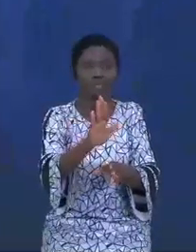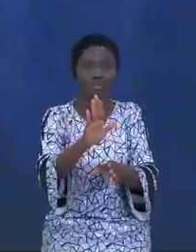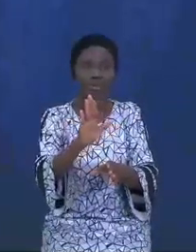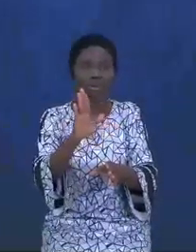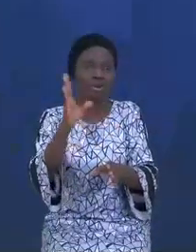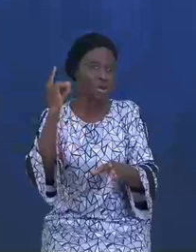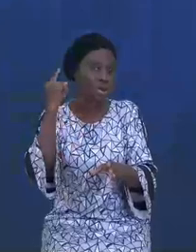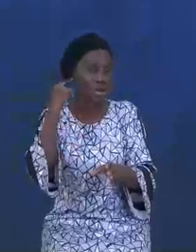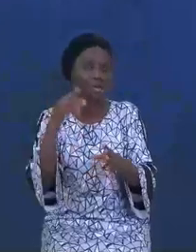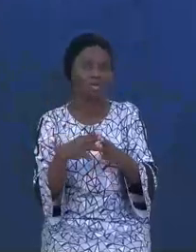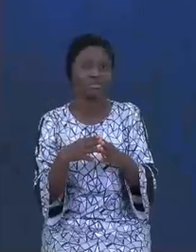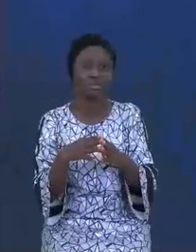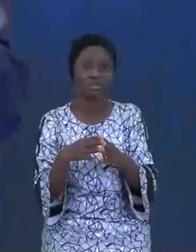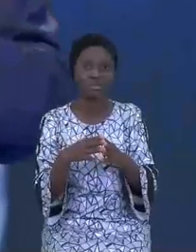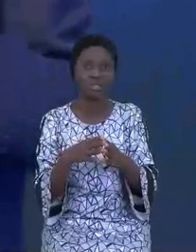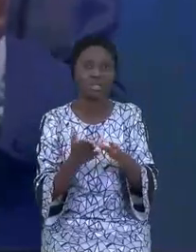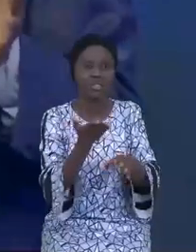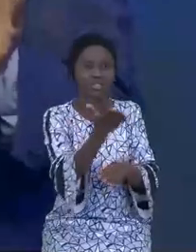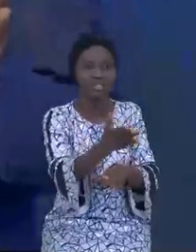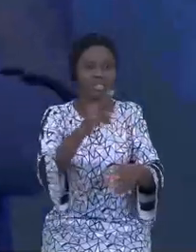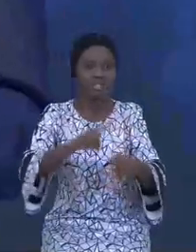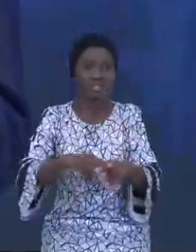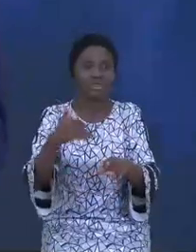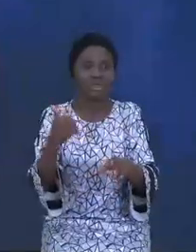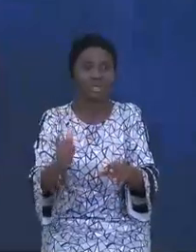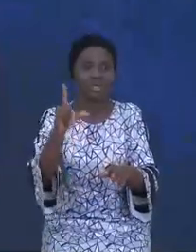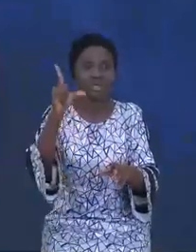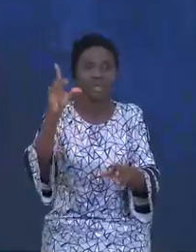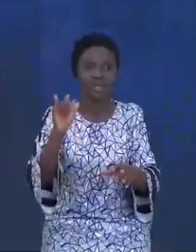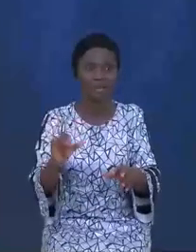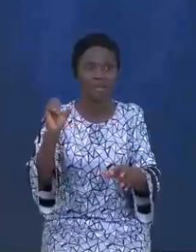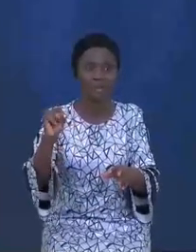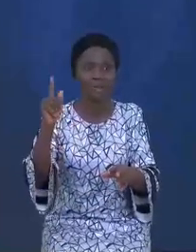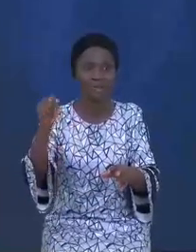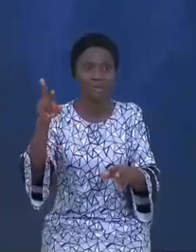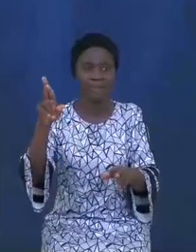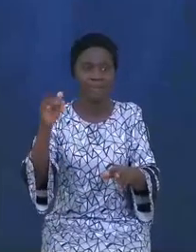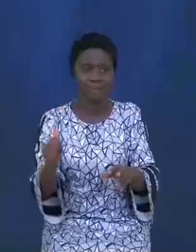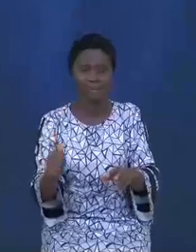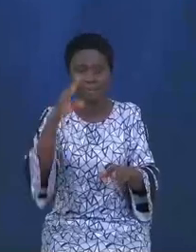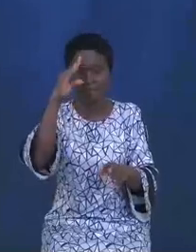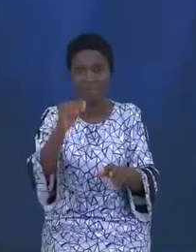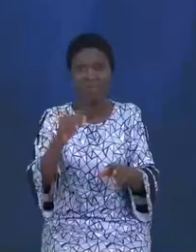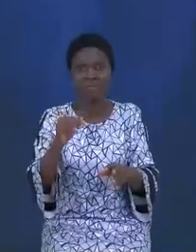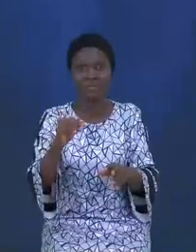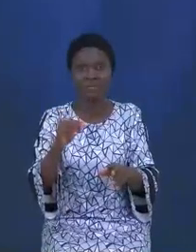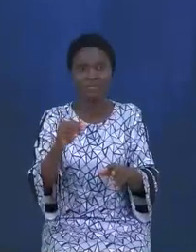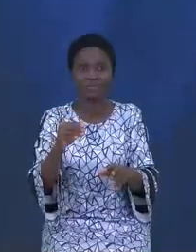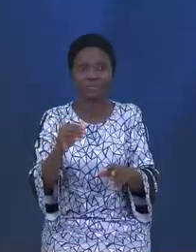À Lystre se tenait assis un homme impotent des pieds, boiteux de